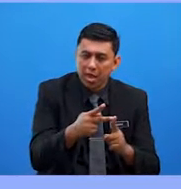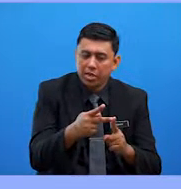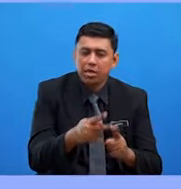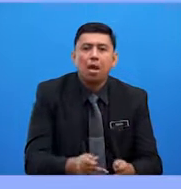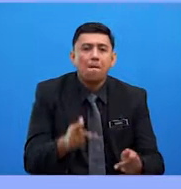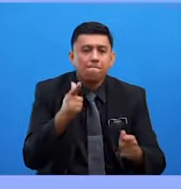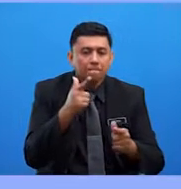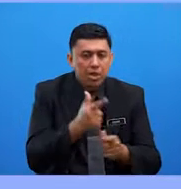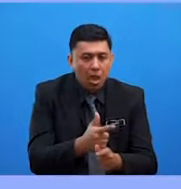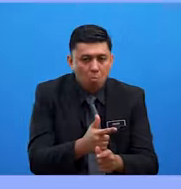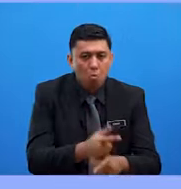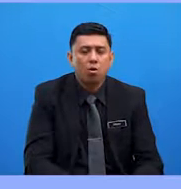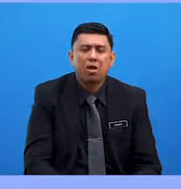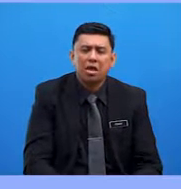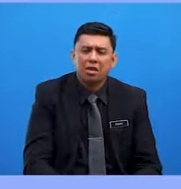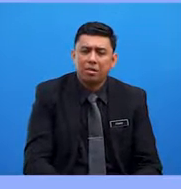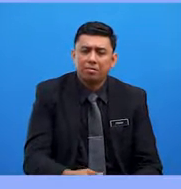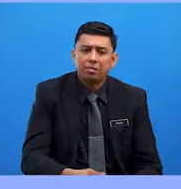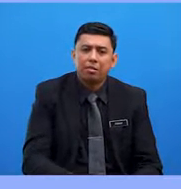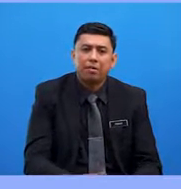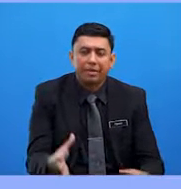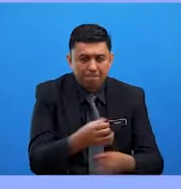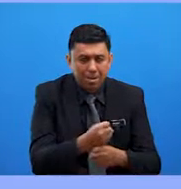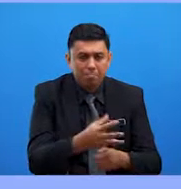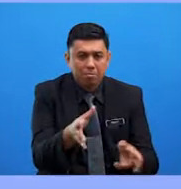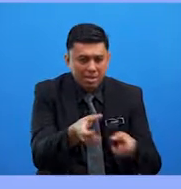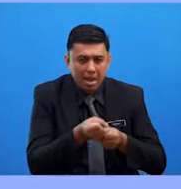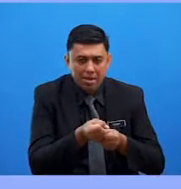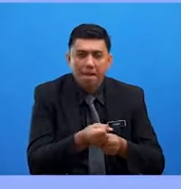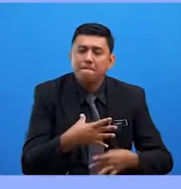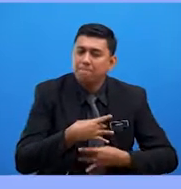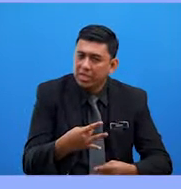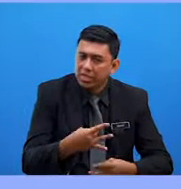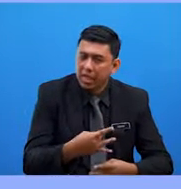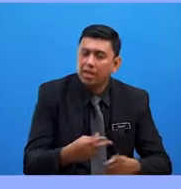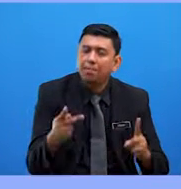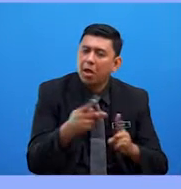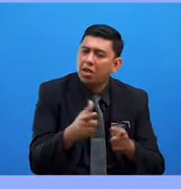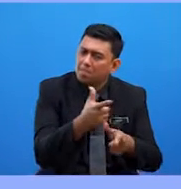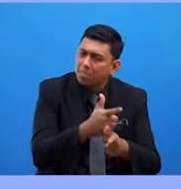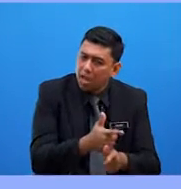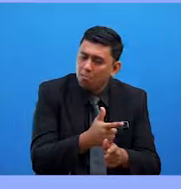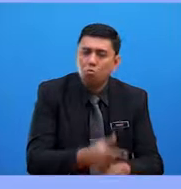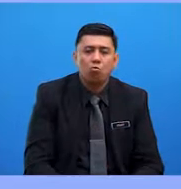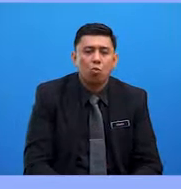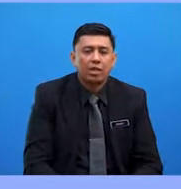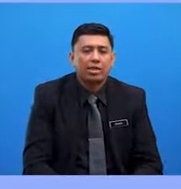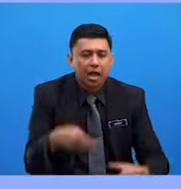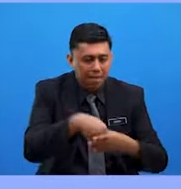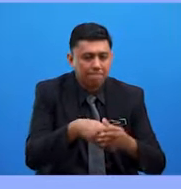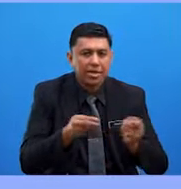mana dapat menarik minat lebih ramai bakal pelabur untuk melabur dalam perniagaan